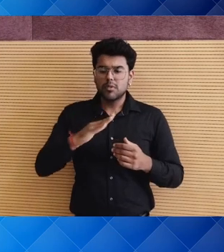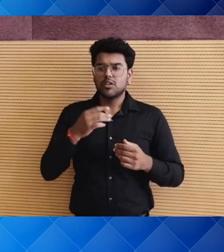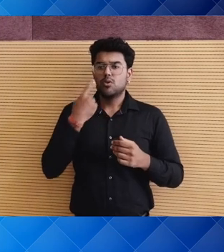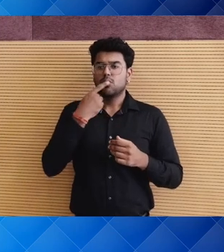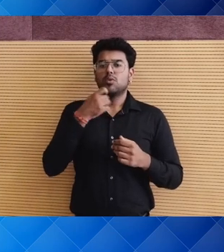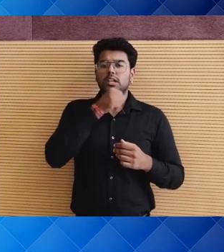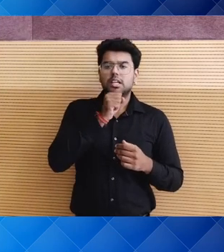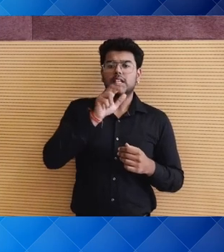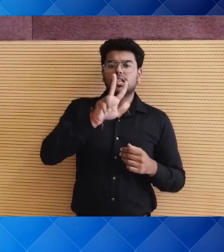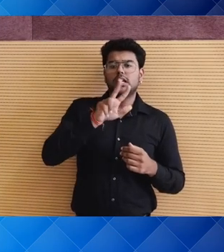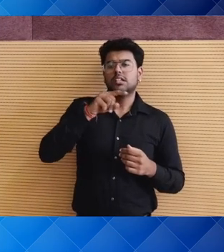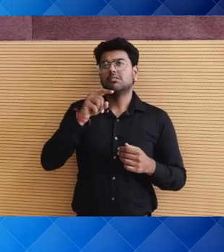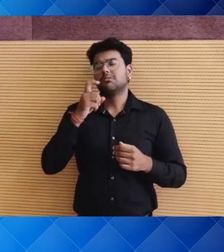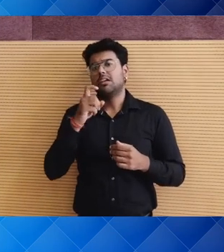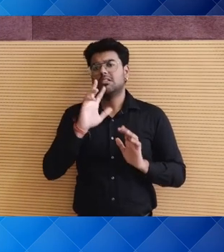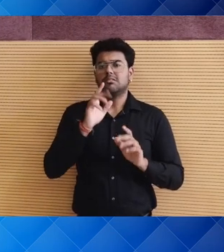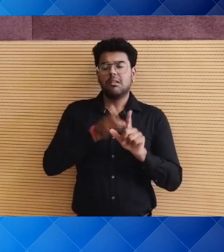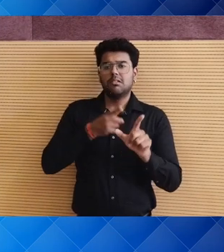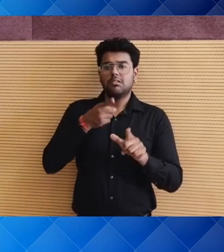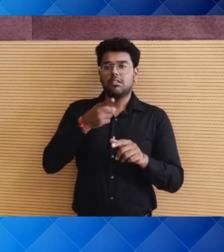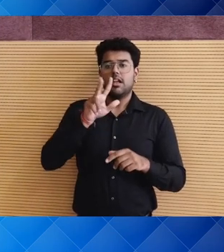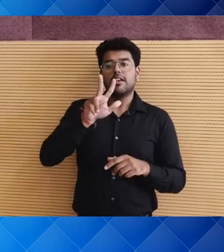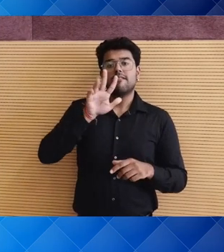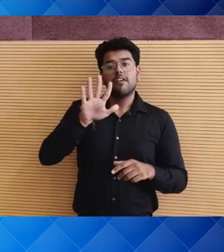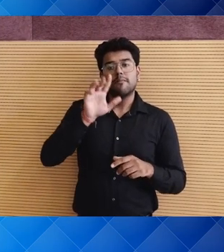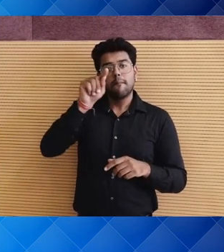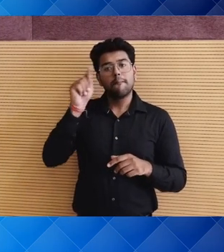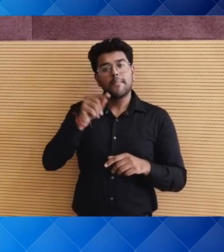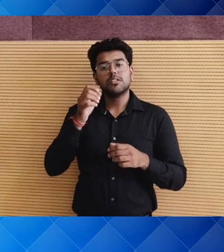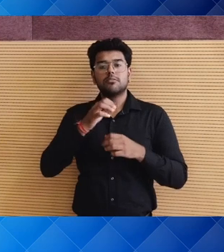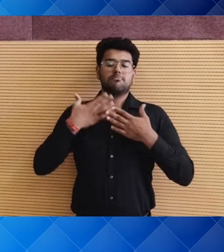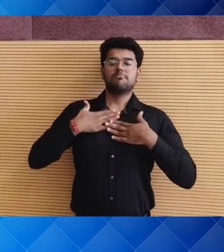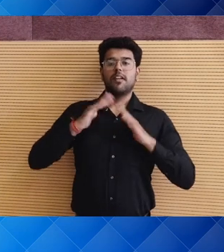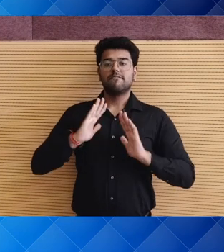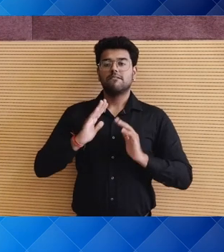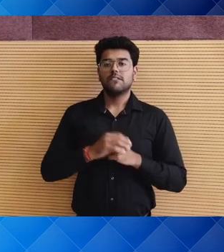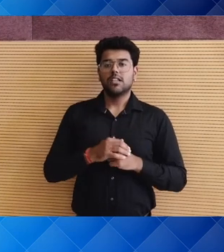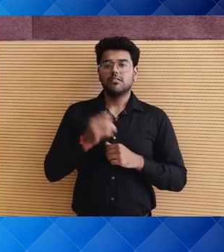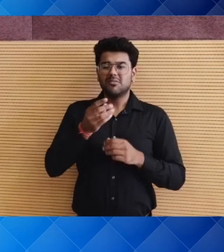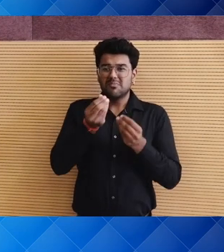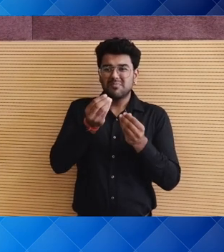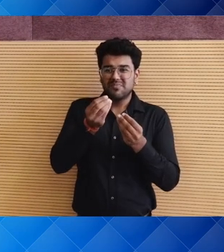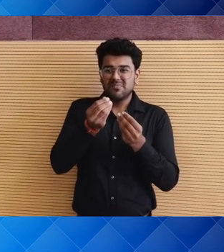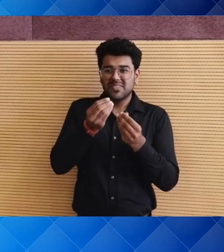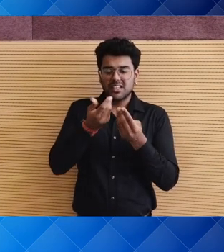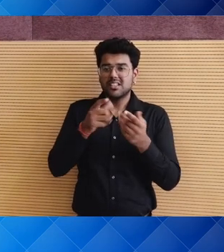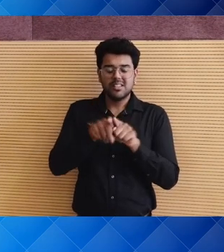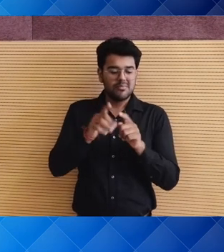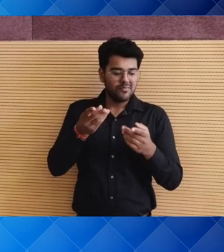7-8 साल के अंदर 85% बन जाता है। वो जो कच्चा मिट्टी रहता है,